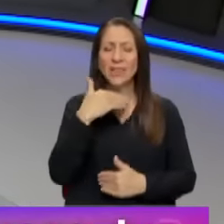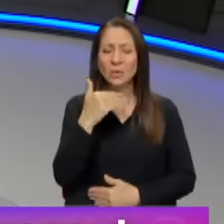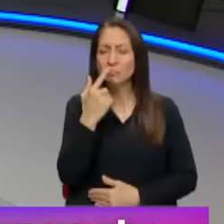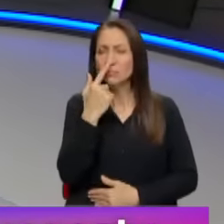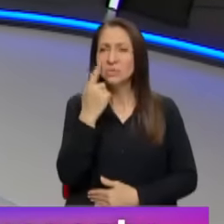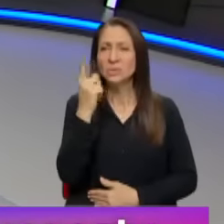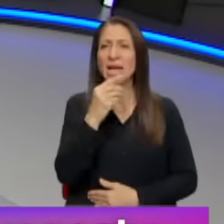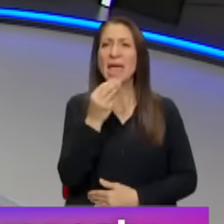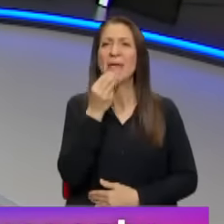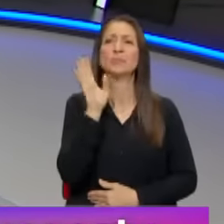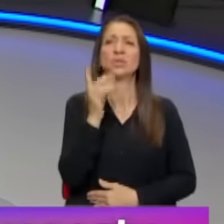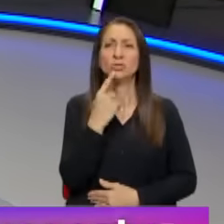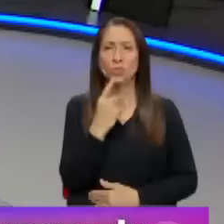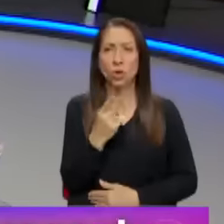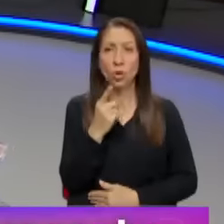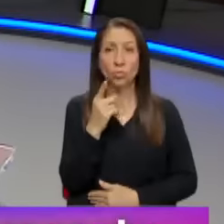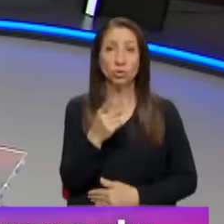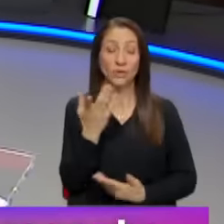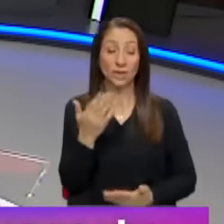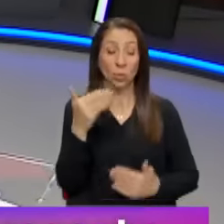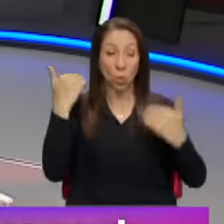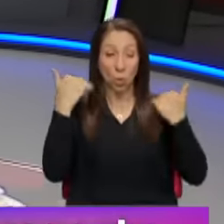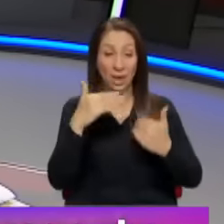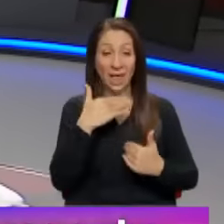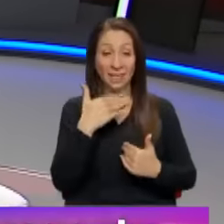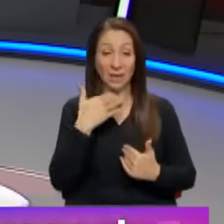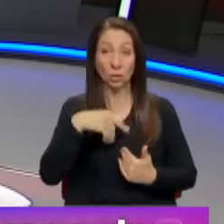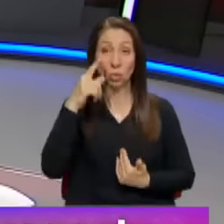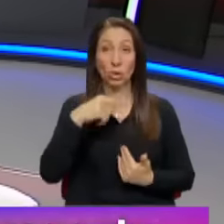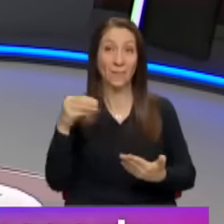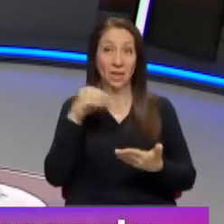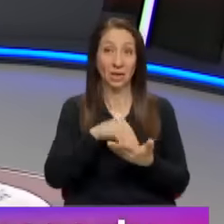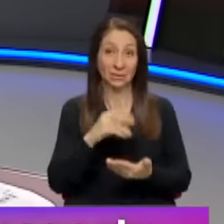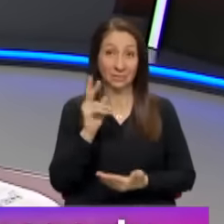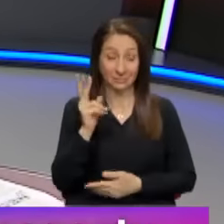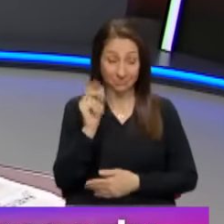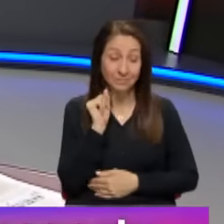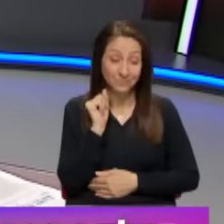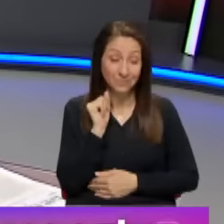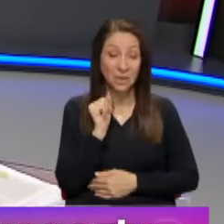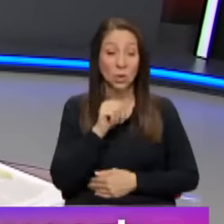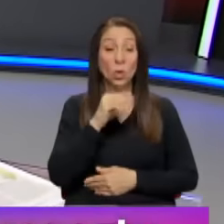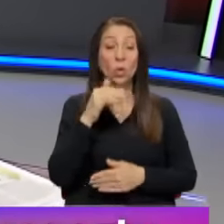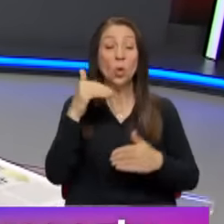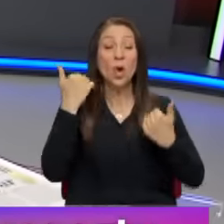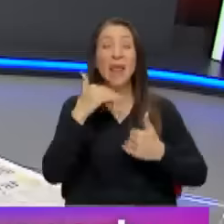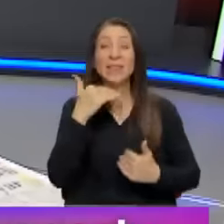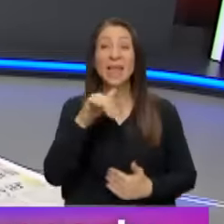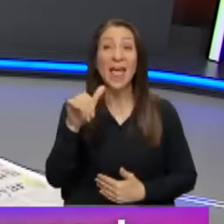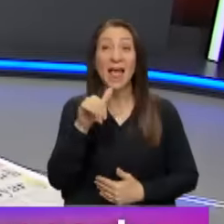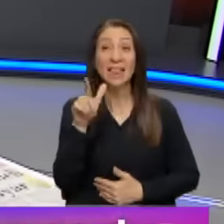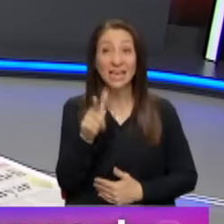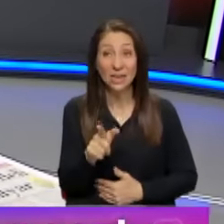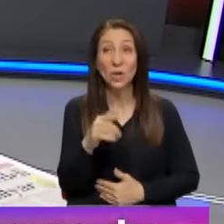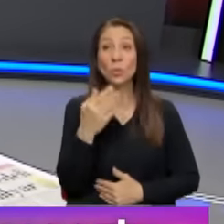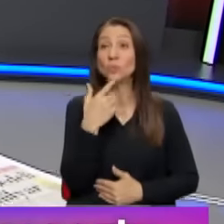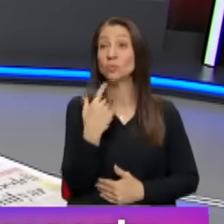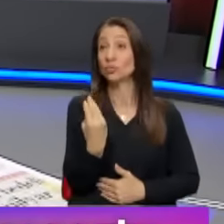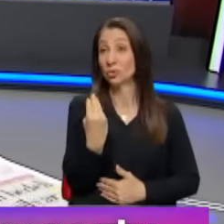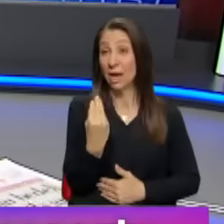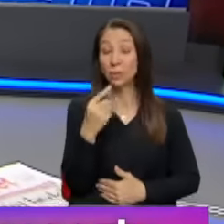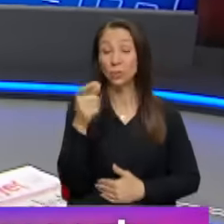dolayı yenmeyeceğini söylüyor. Bu sefer de koyun eti gündemindeydi. Kendisinin koyun eti yağlı, koyun eti güzeldir, koyun eti